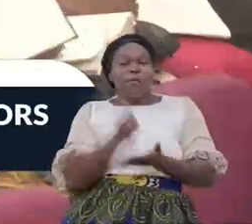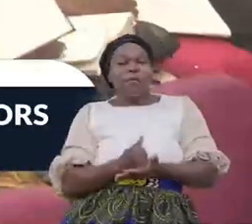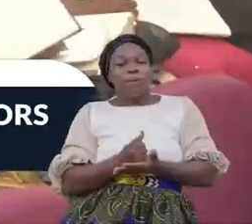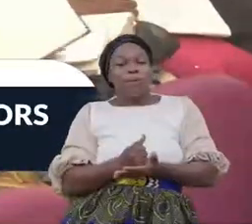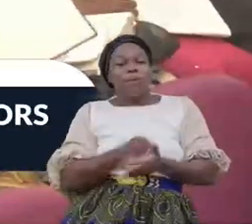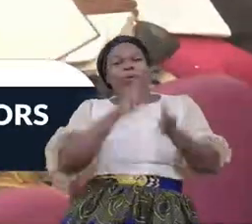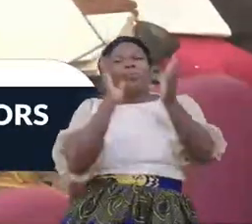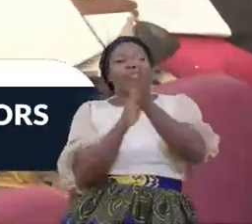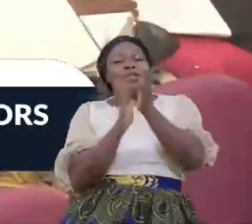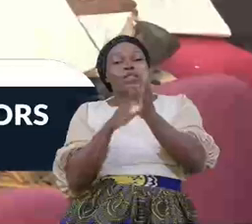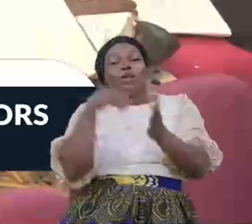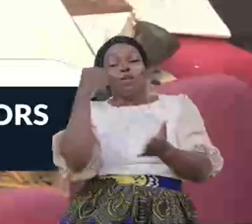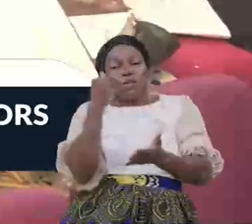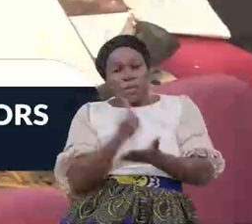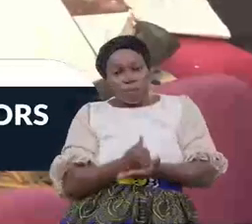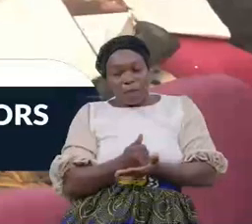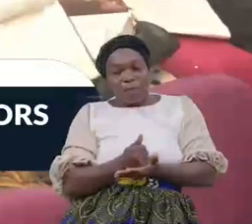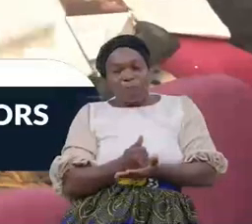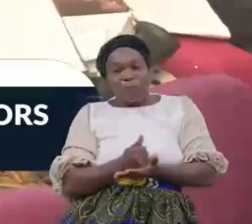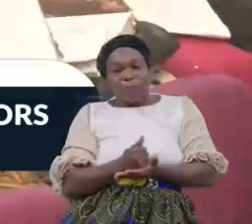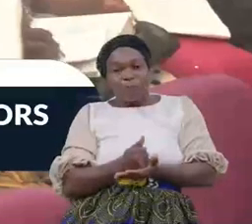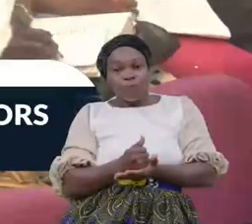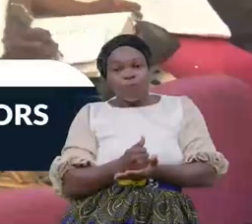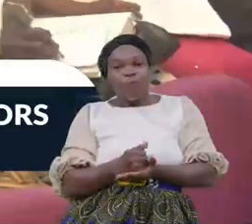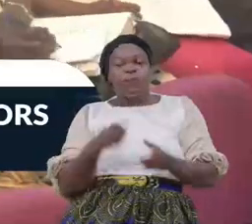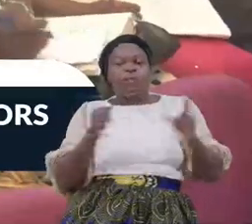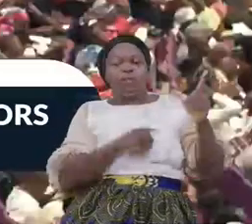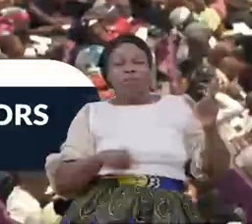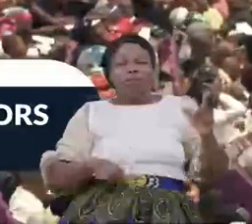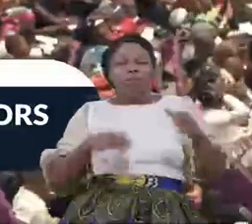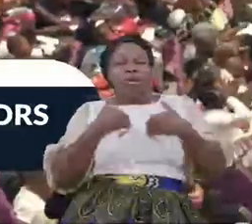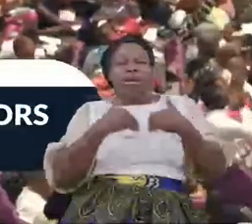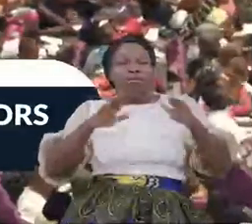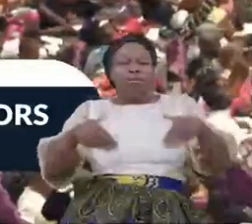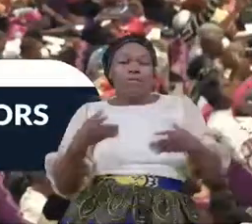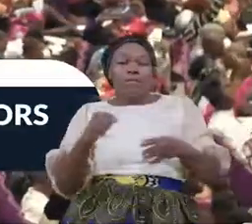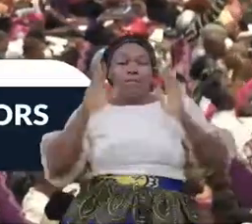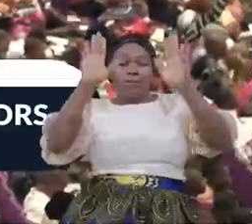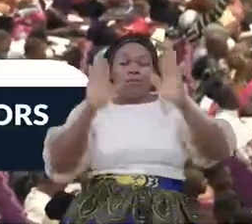louez l'Éternel. Le Seigneur vous a donné le miracle ce soir.